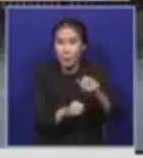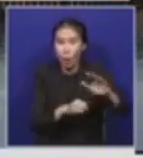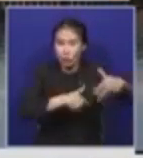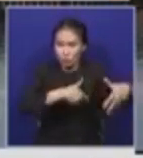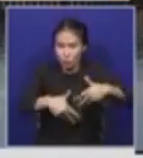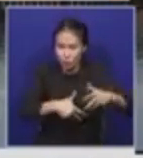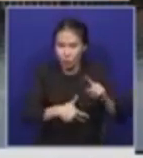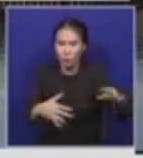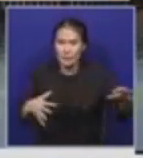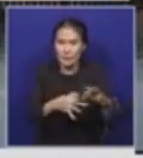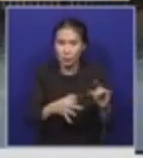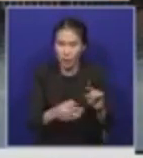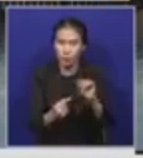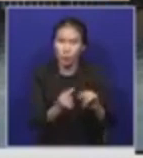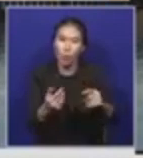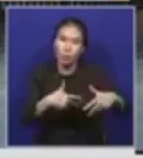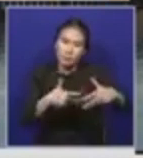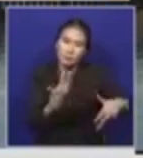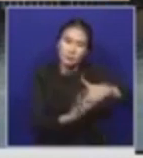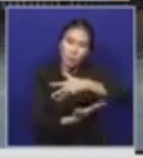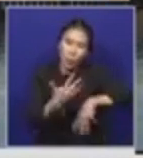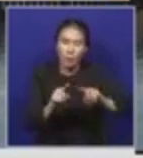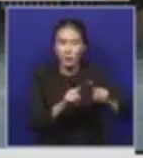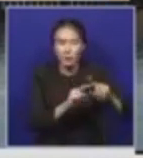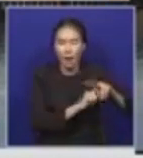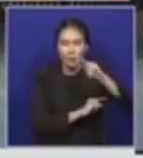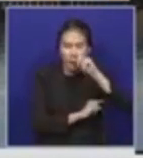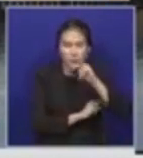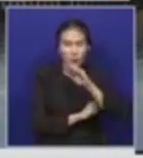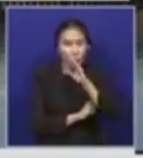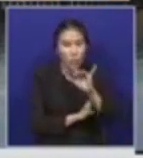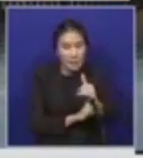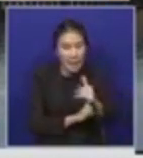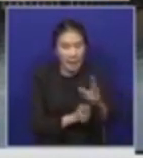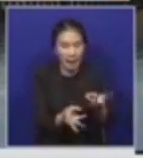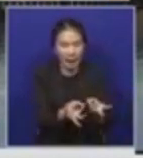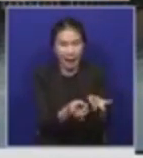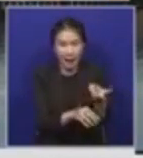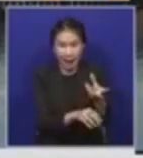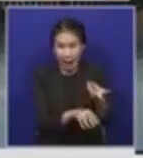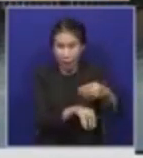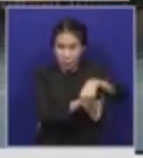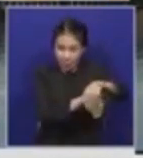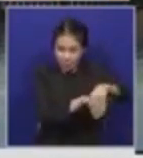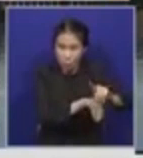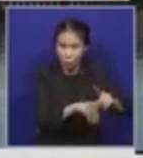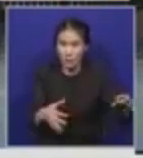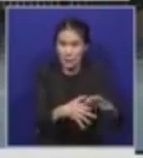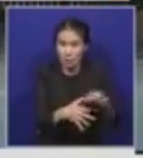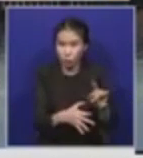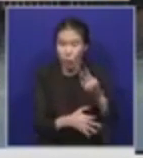ของการจัดการทรัพยากรในพื้นที่เพราะว่าเมล็ดพันธุ์บางส่วนนี่นะครับจะต้องเชื่อมโยงกับระบบนิเ